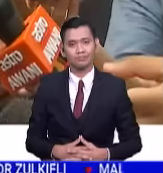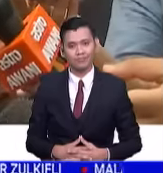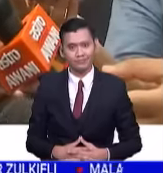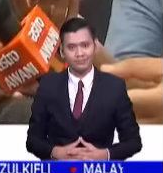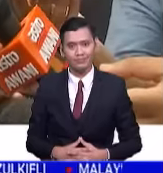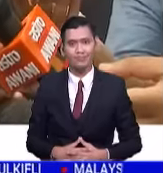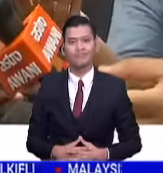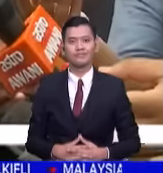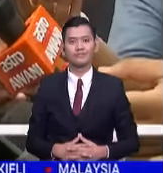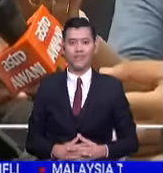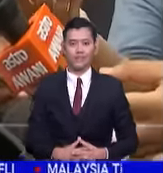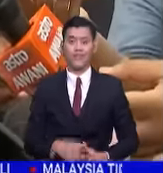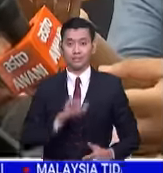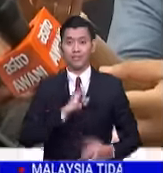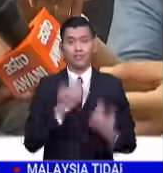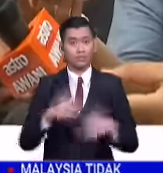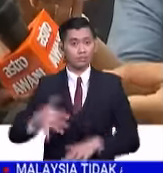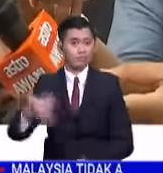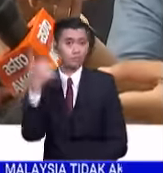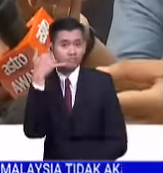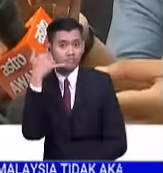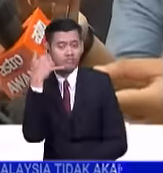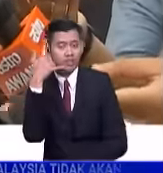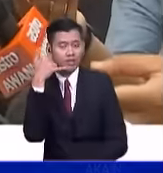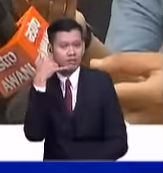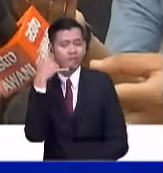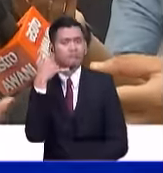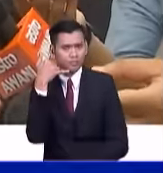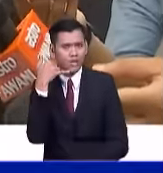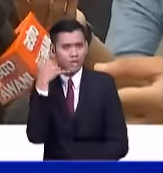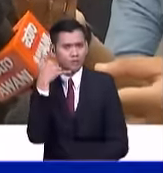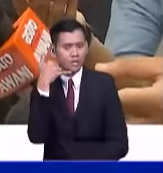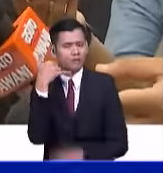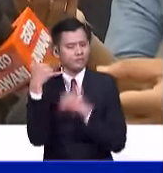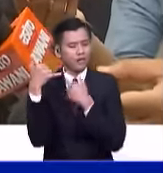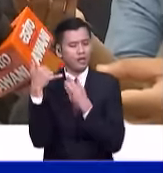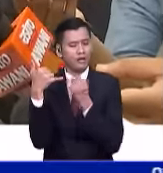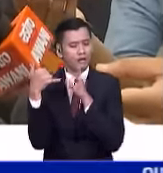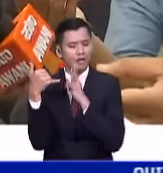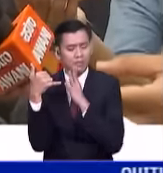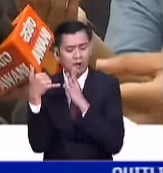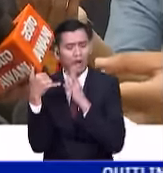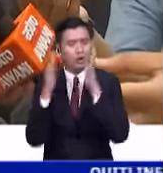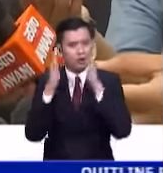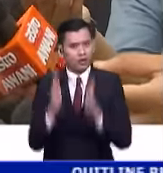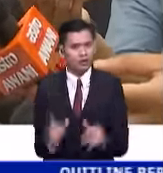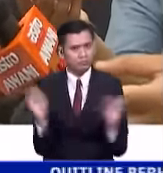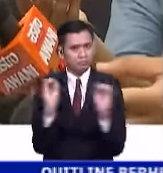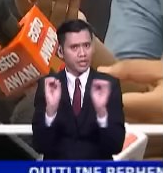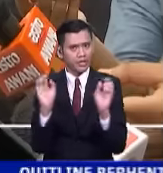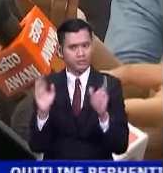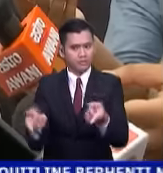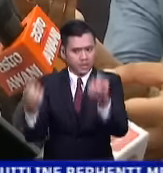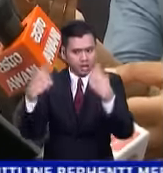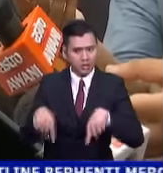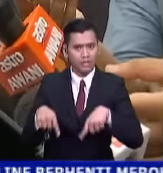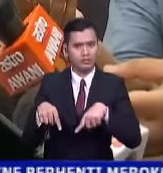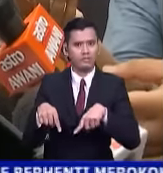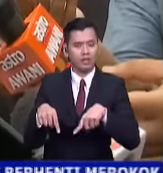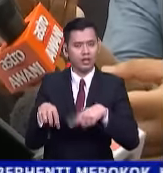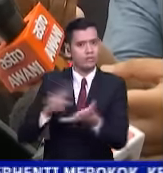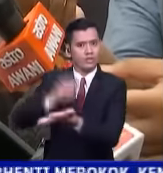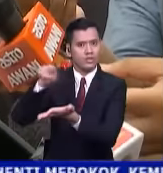So, every call center ni selain daripada kontak orang yang tak datang, to confirm yang saya tadi dapat laporan